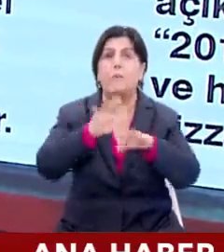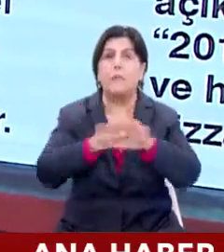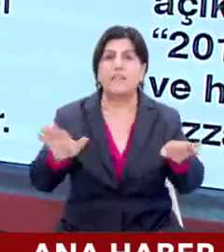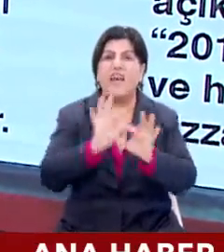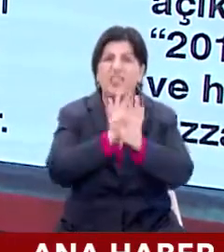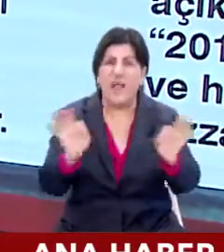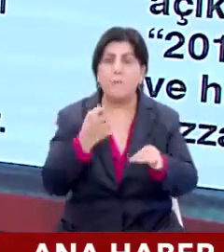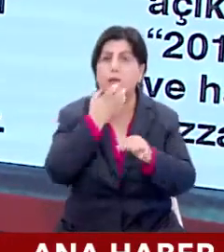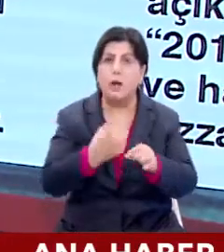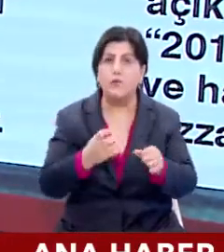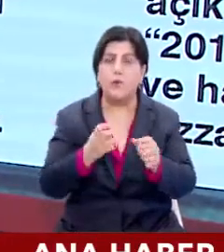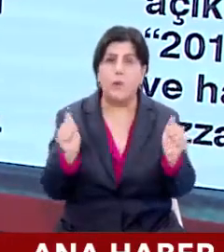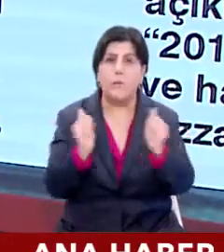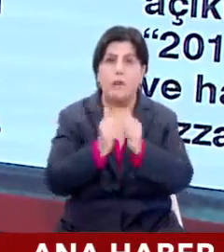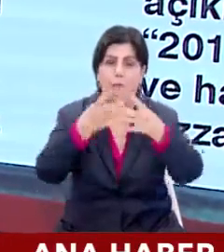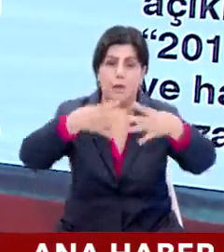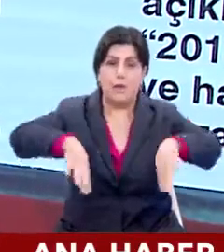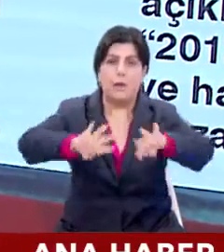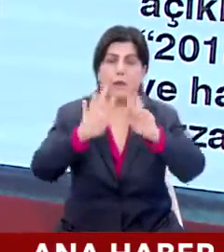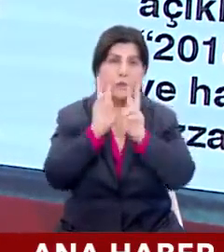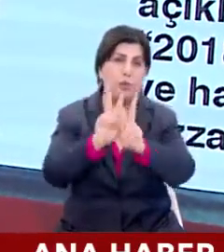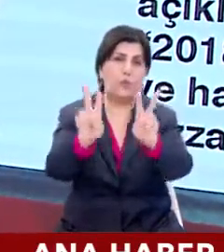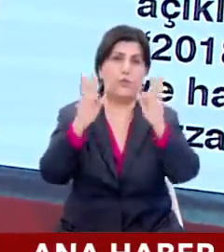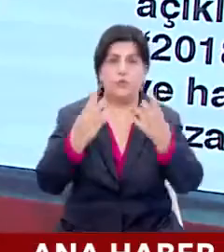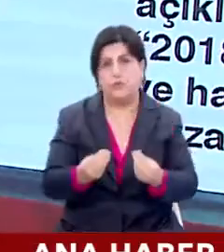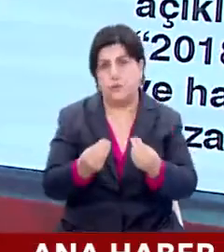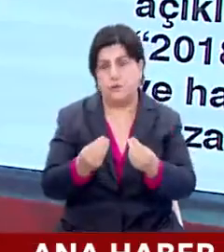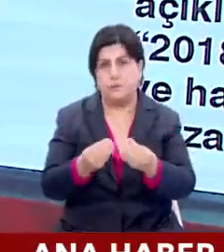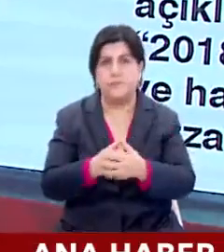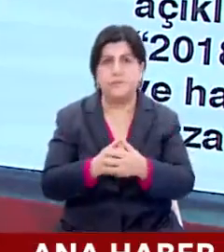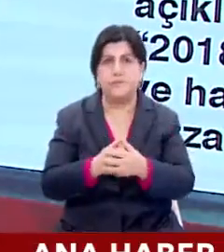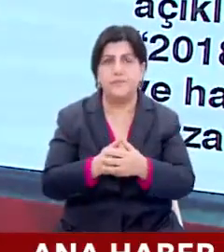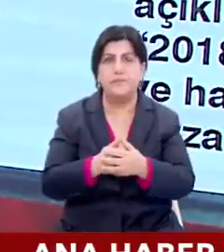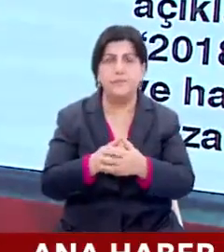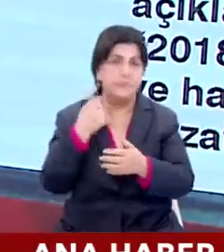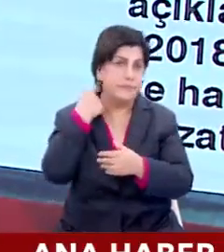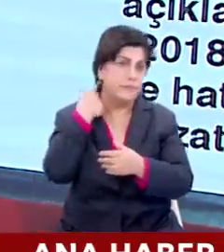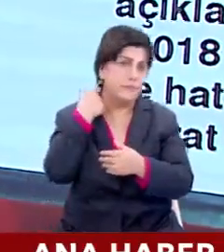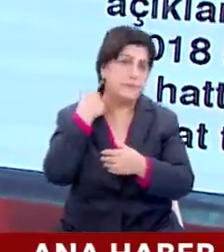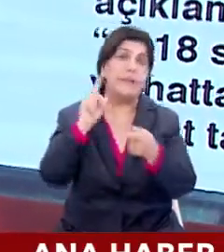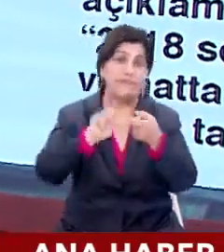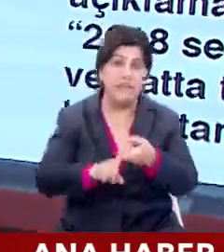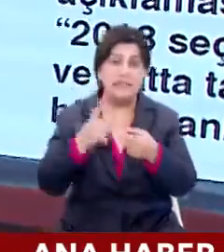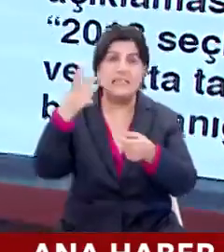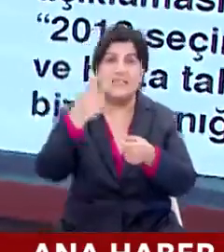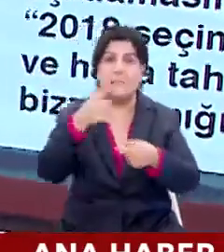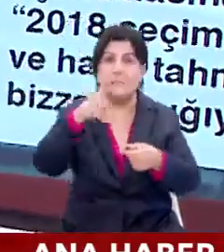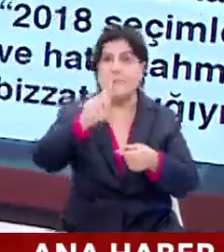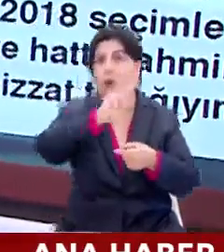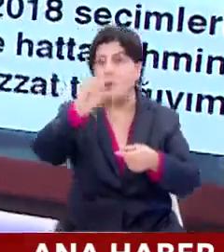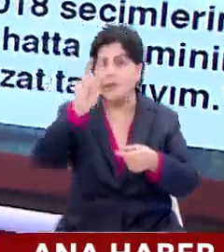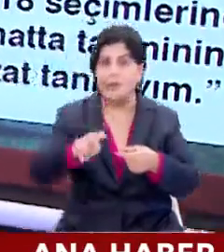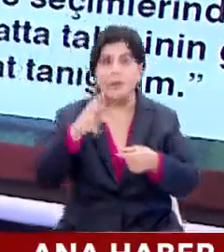tam kadro bir şekilde orada hitabette bulunurken bulmuş olacaklar karşılaşmış olacaklar ve 2018